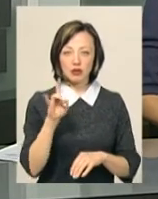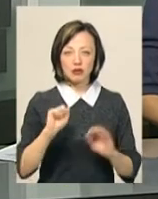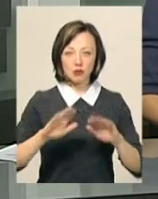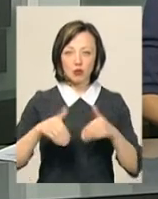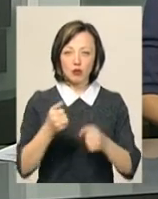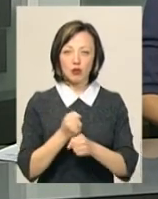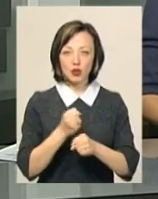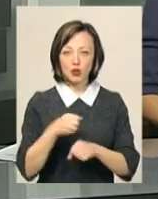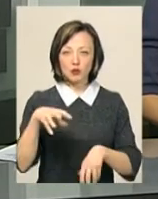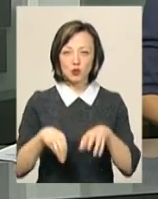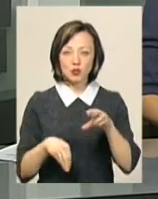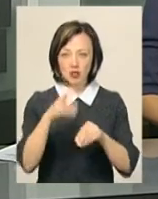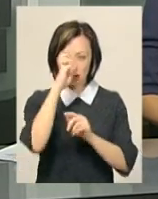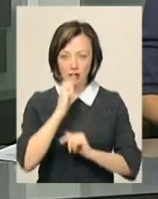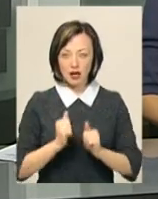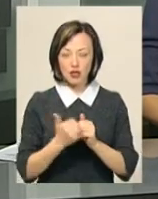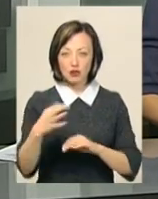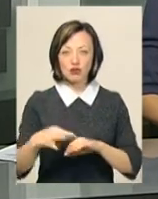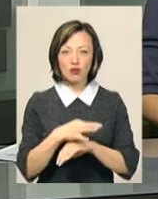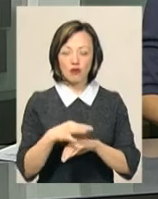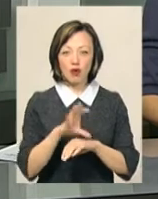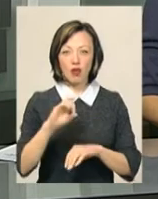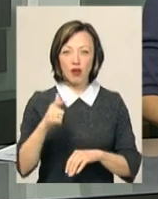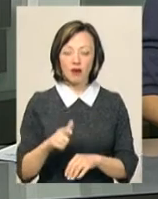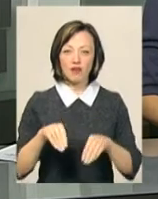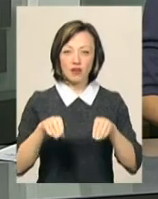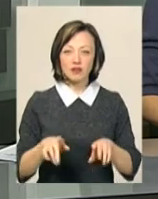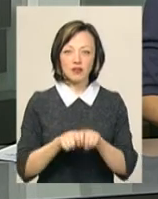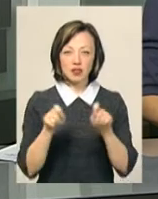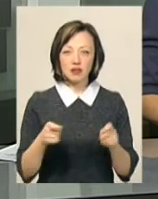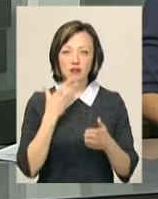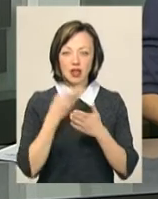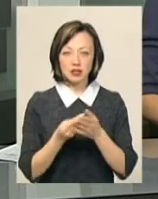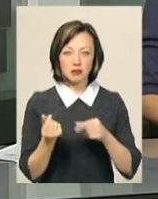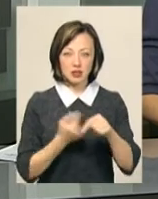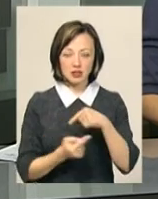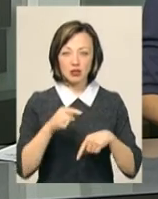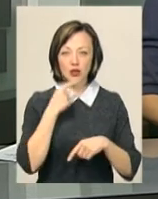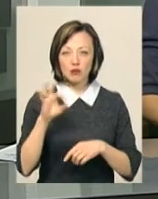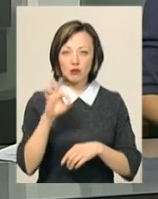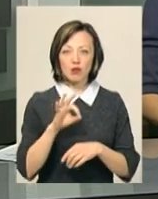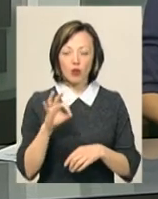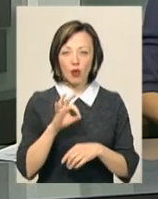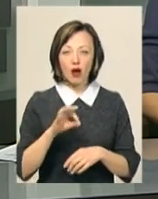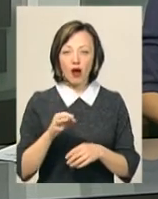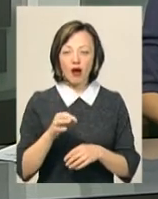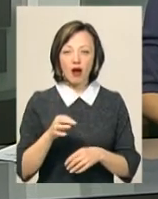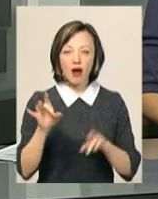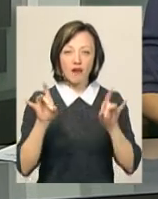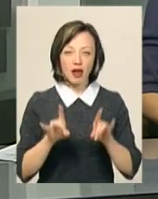запропонували роботу у сусідній країні, а її чоловік Олег вирішив відкрити там власний бізнес. Каже, про кав'ярню мріяв